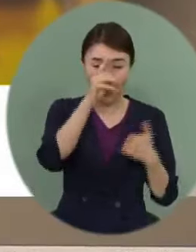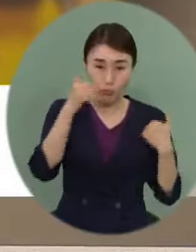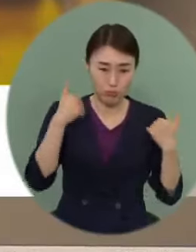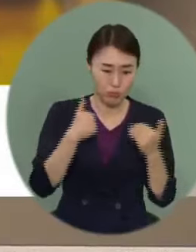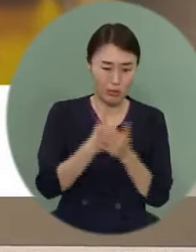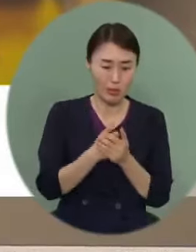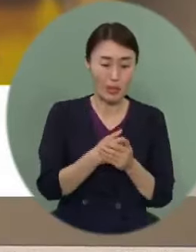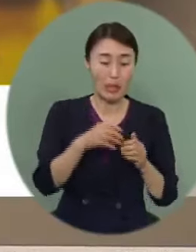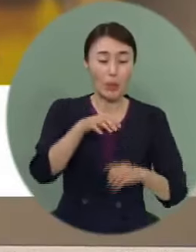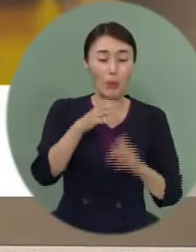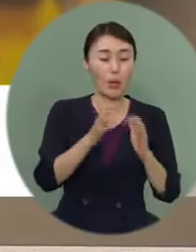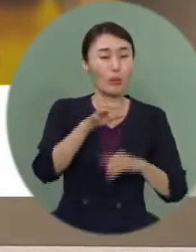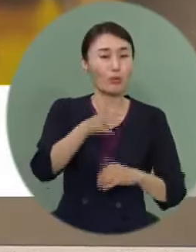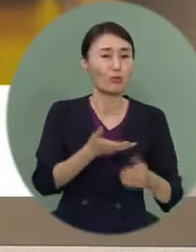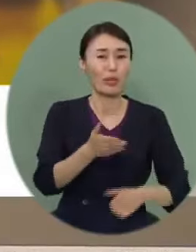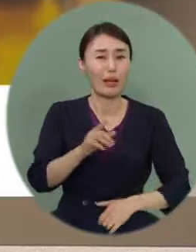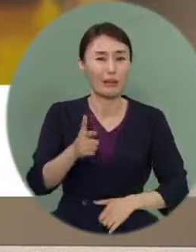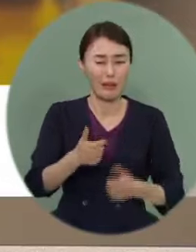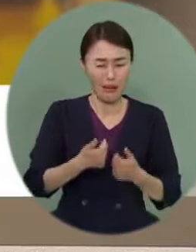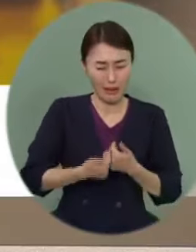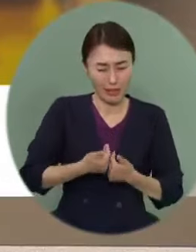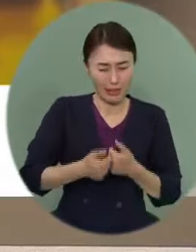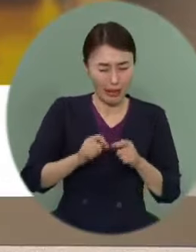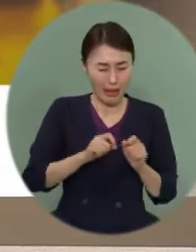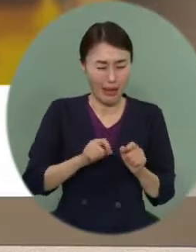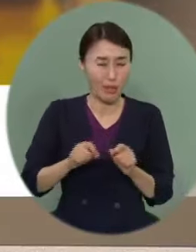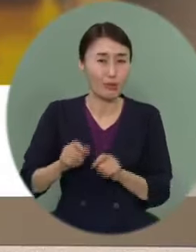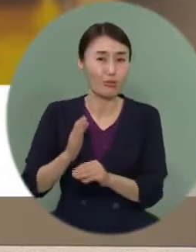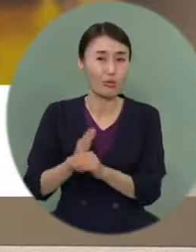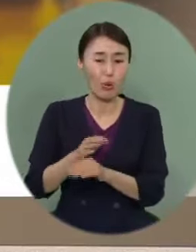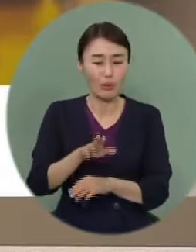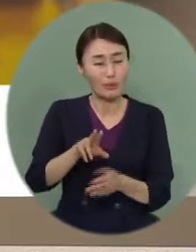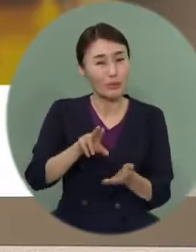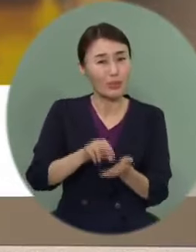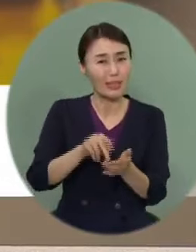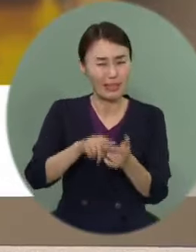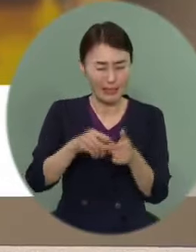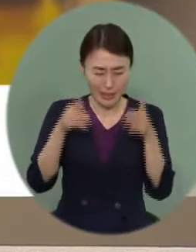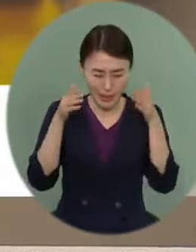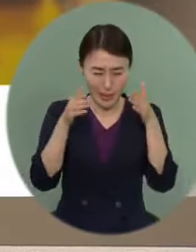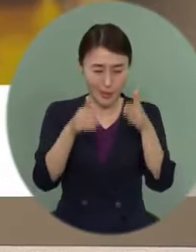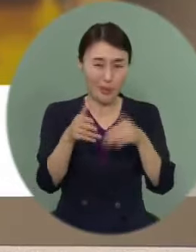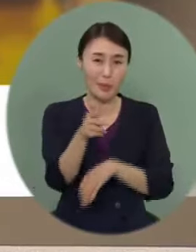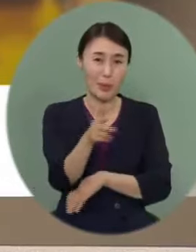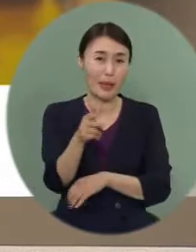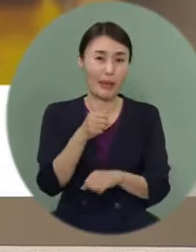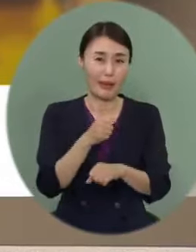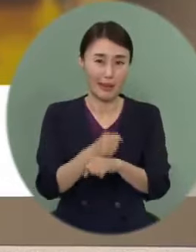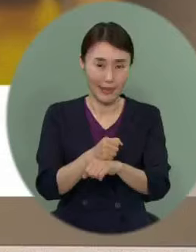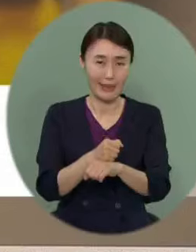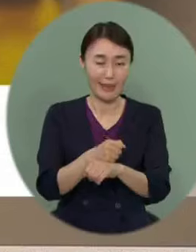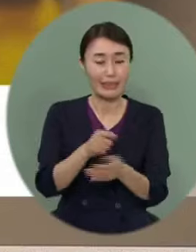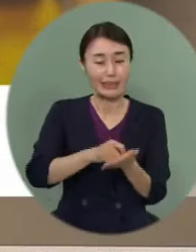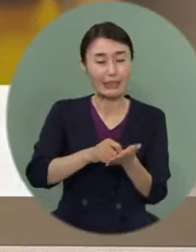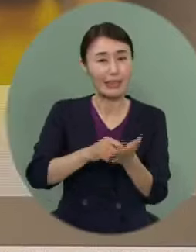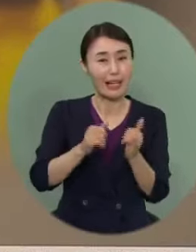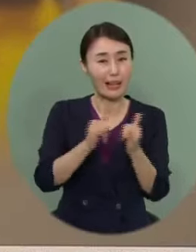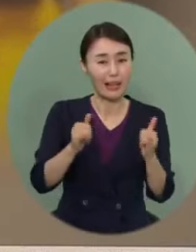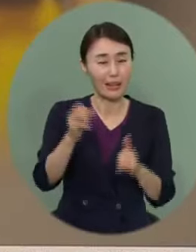제공하지 않는 등 갈등이 장기화되고 있는 건데요. 오늘은 이 문제를 집중 보도합니다. 먼저 김영찬 기자가